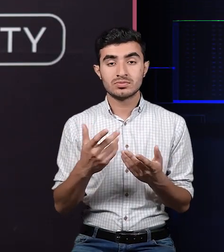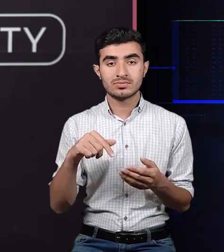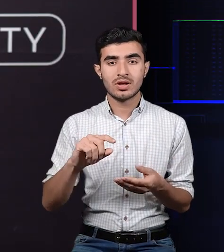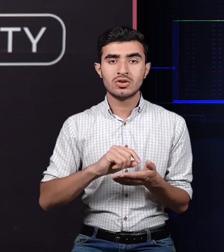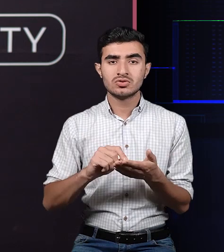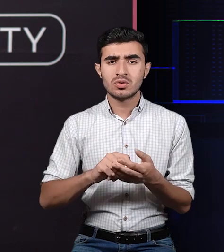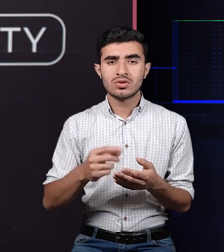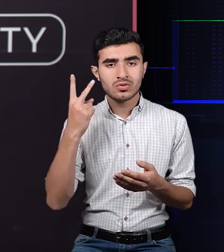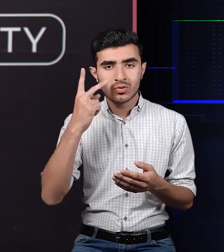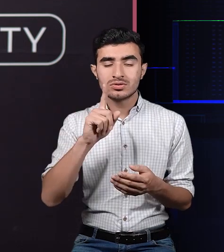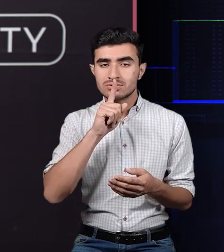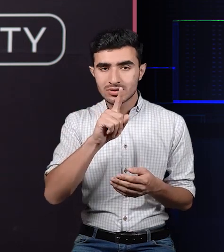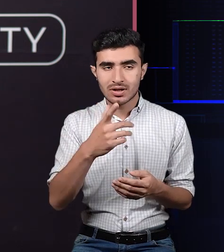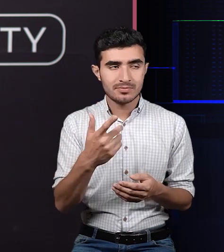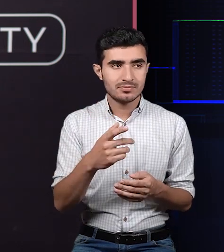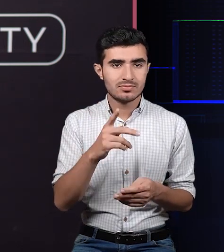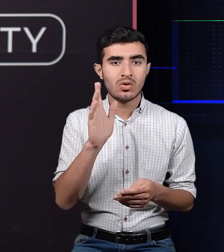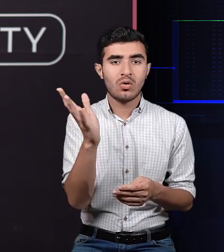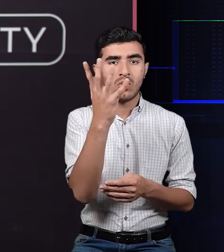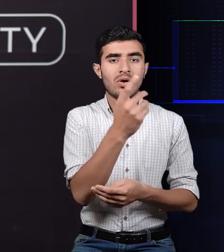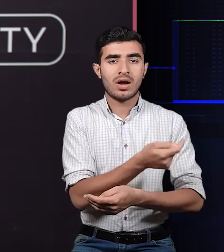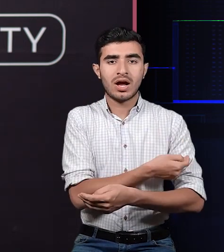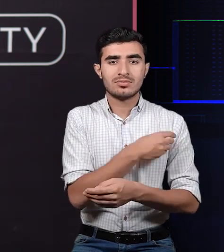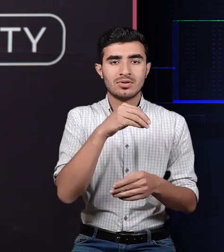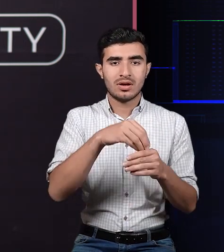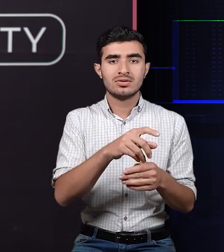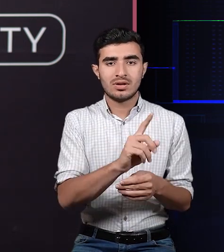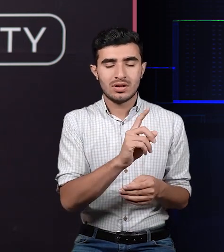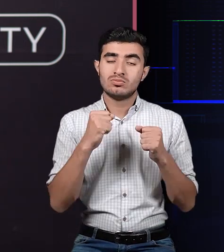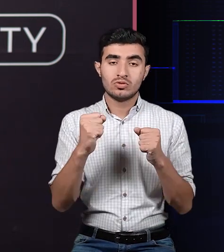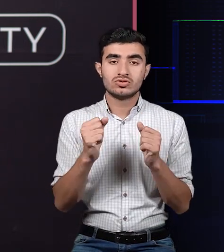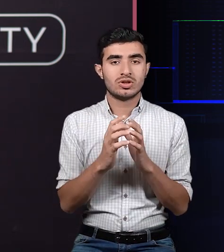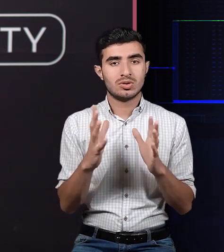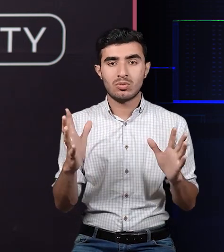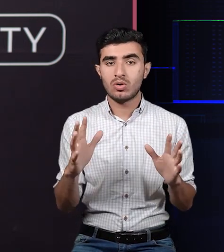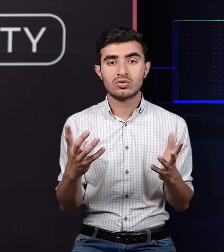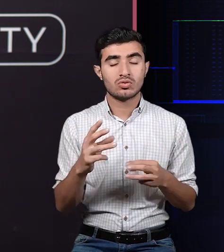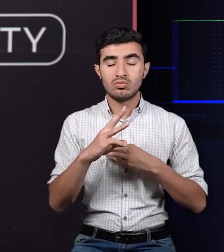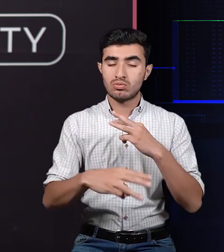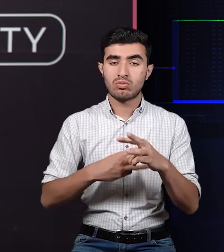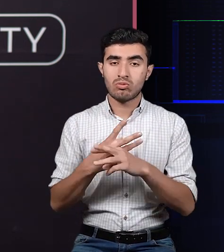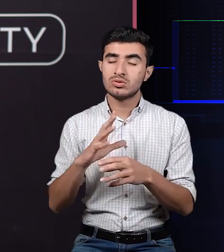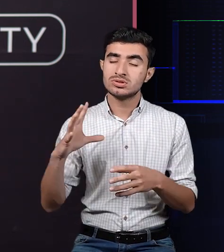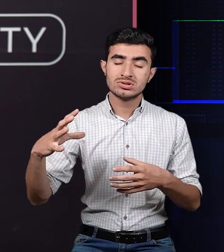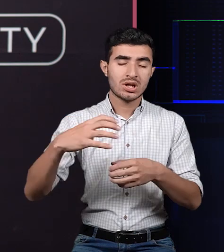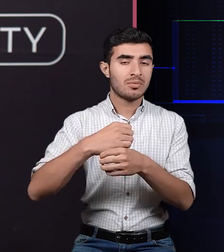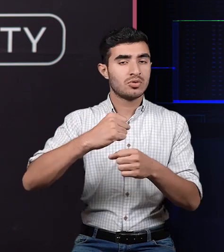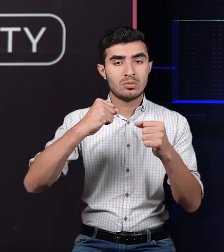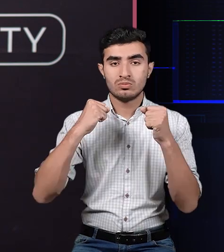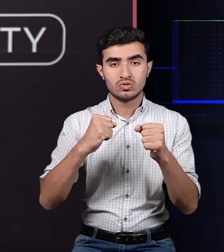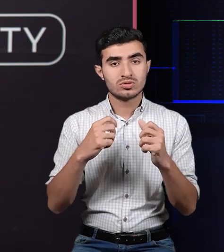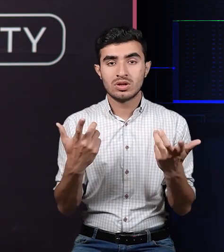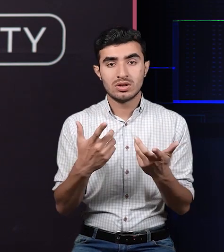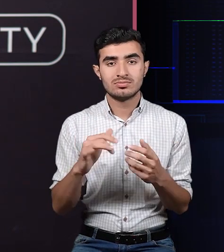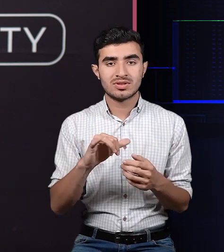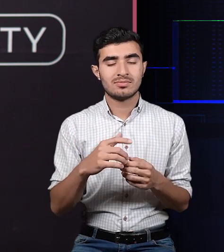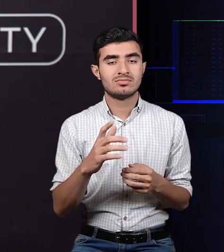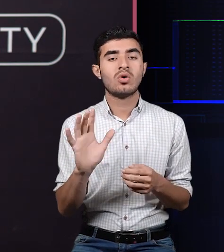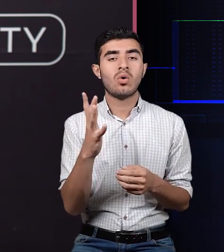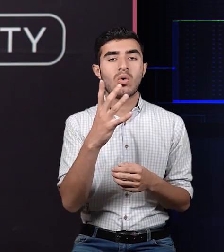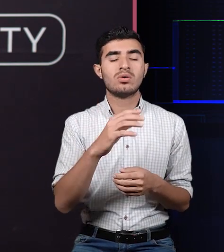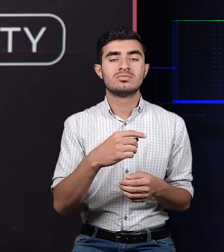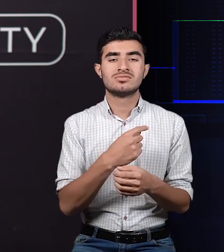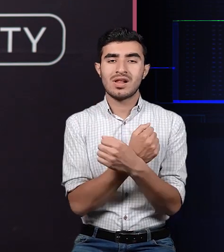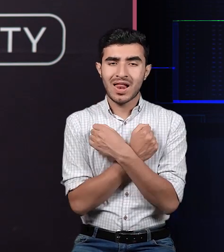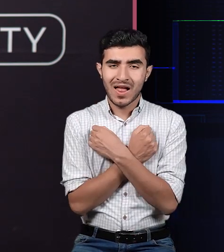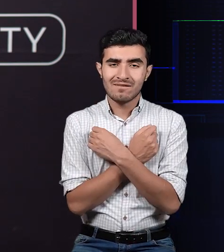تھی کہ یہ ایک بڑا مشکل کام ہوتا ہے، میرا خیال ہے دنیا کا سب سے مشکل کام ہے کہ جب آپ کا کوئی